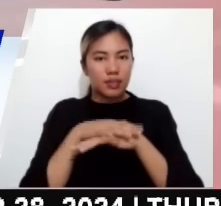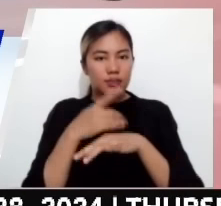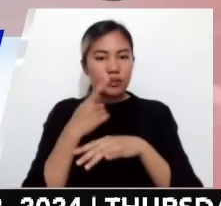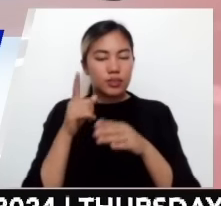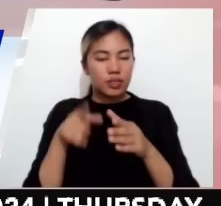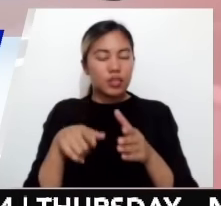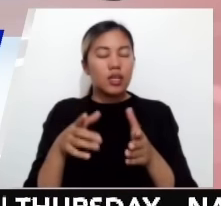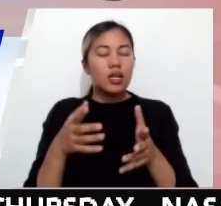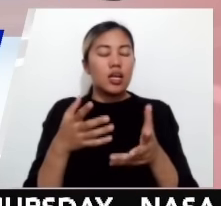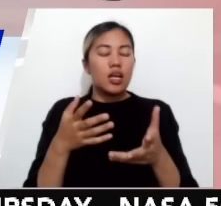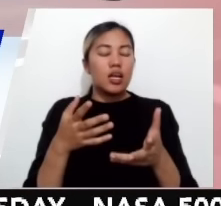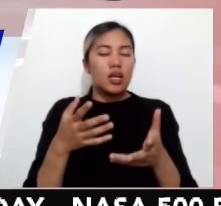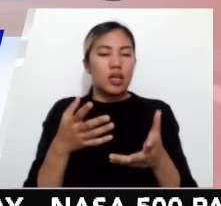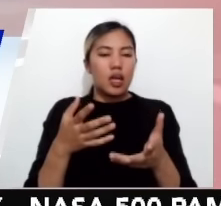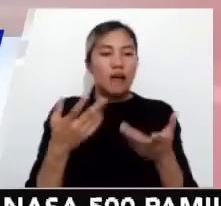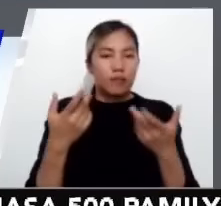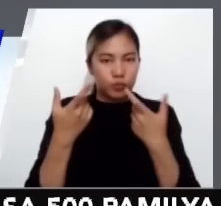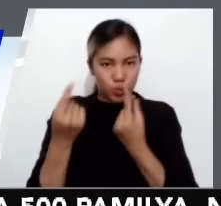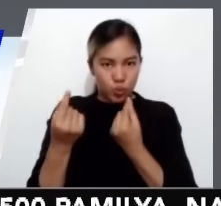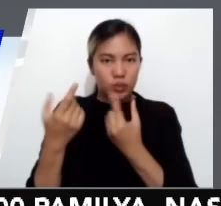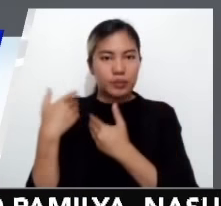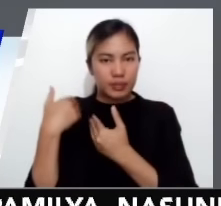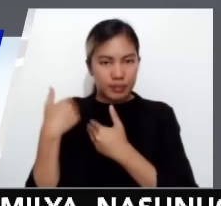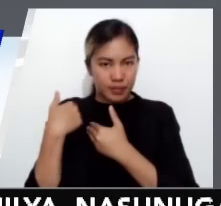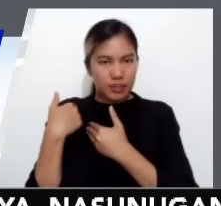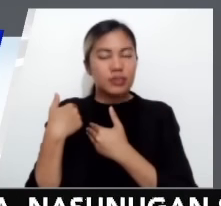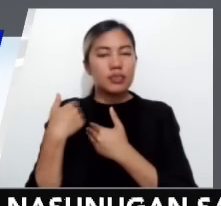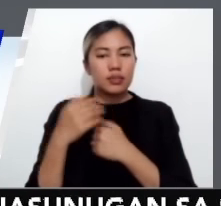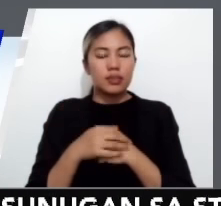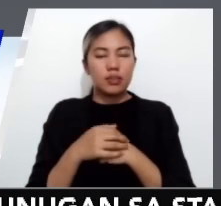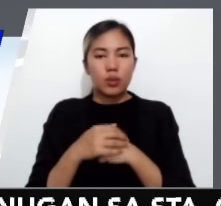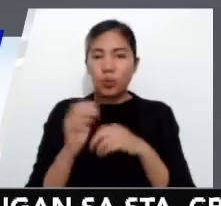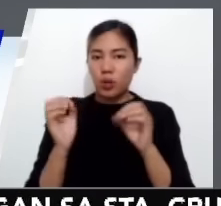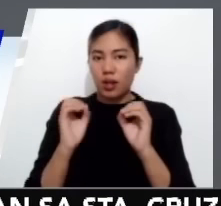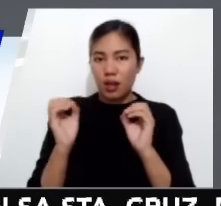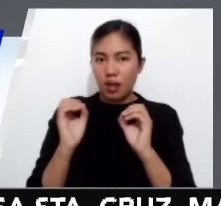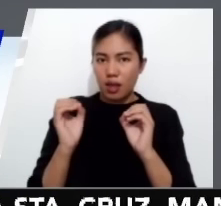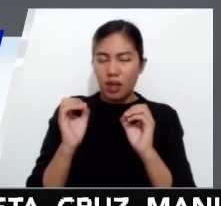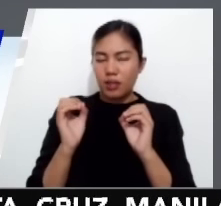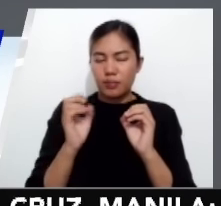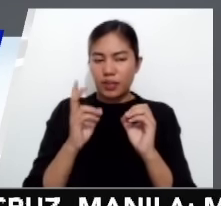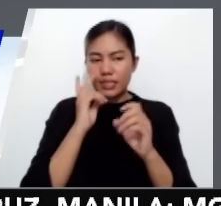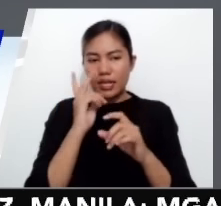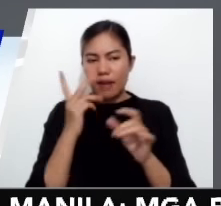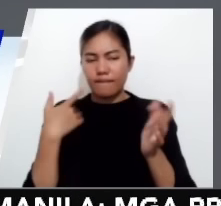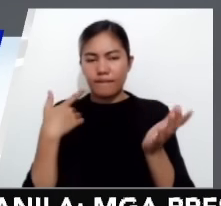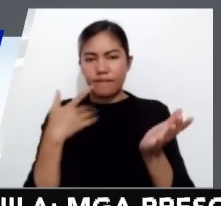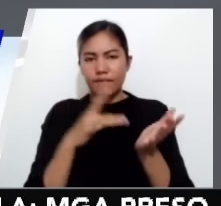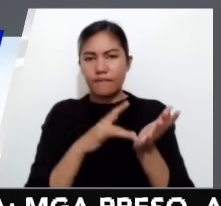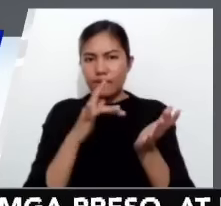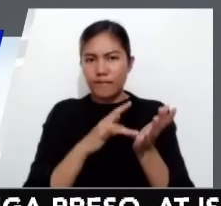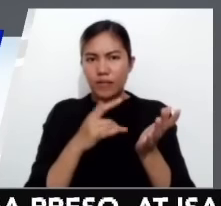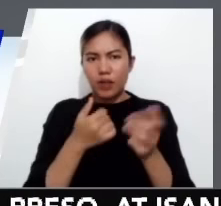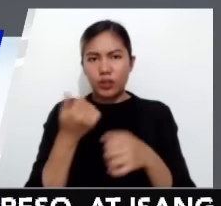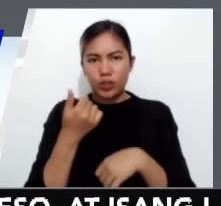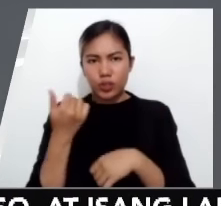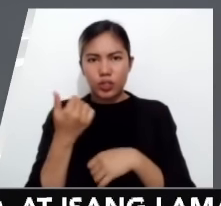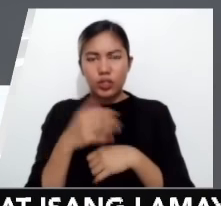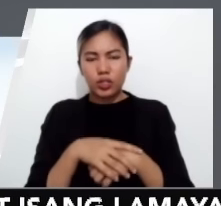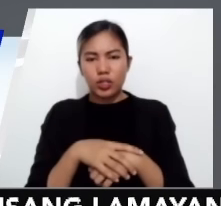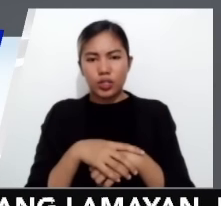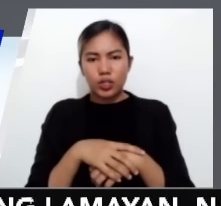their mandates accordingly din po. Mm-hmm. Wala po ba kayo namomonitor na sinasamantala ng ibang mga parties ito nangyayari ngayon dito